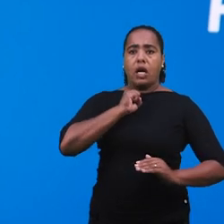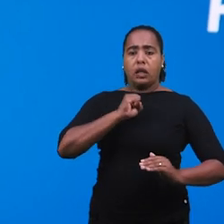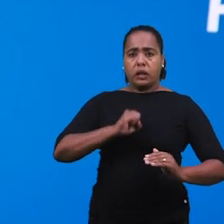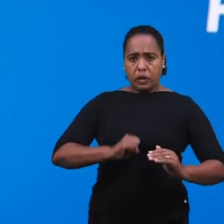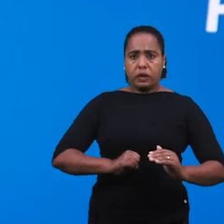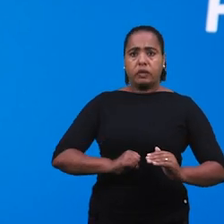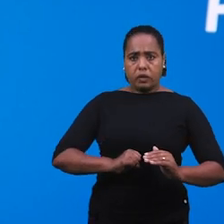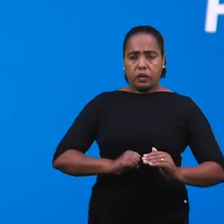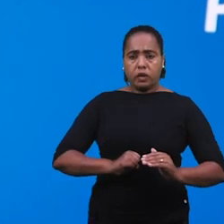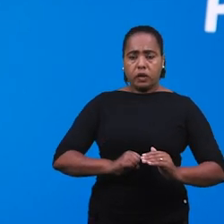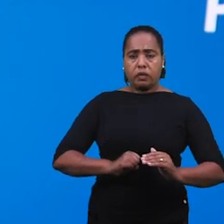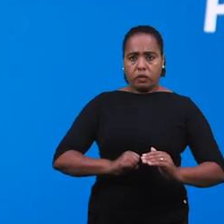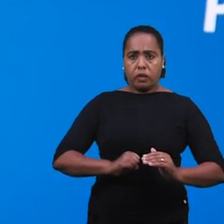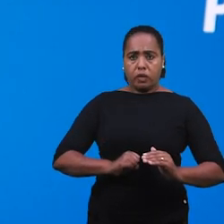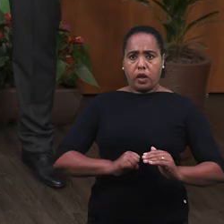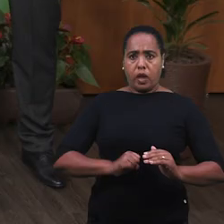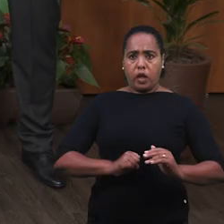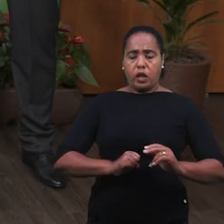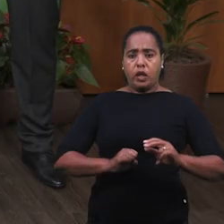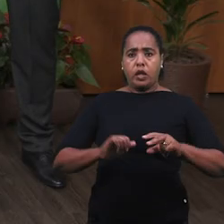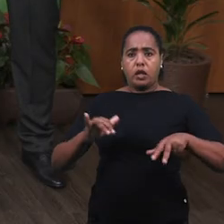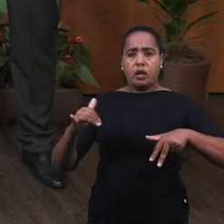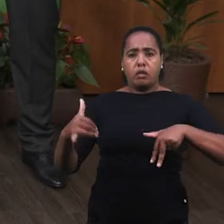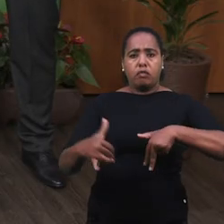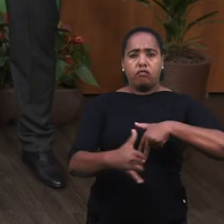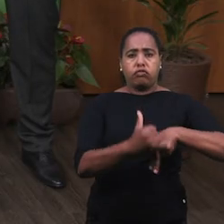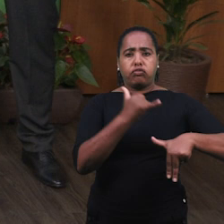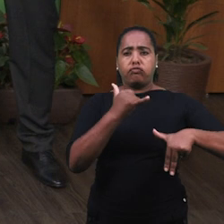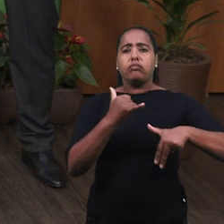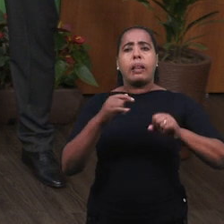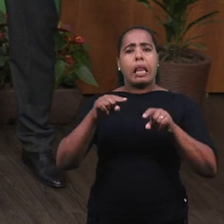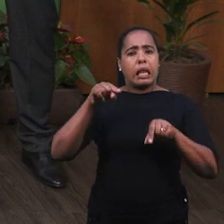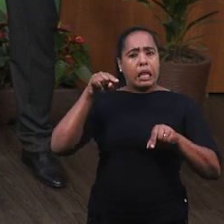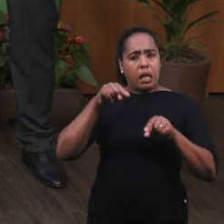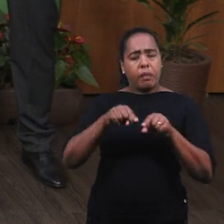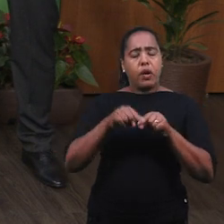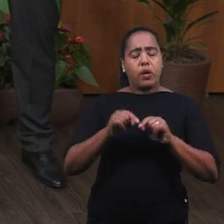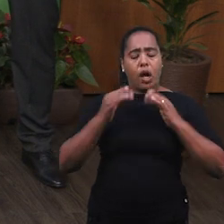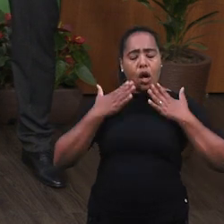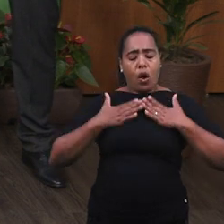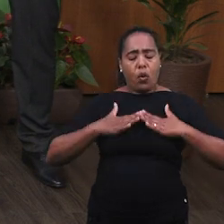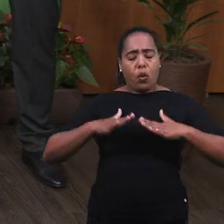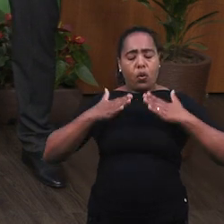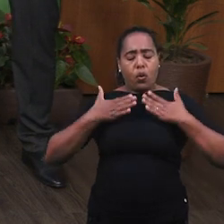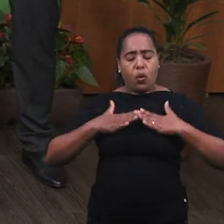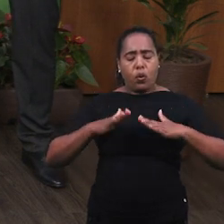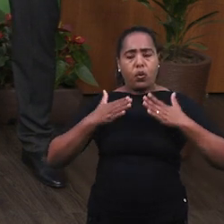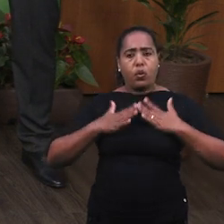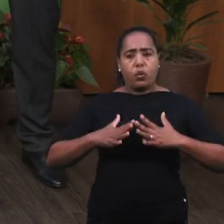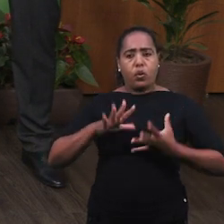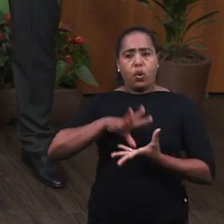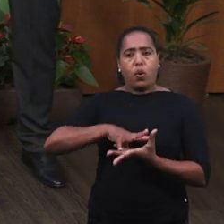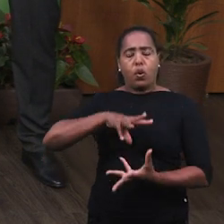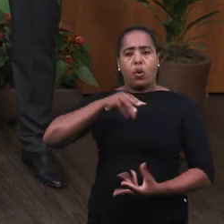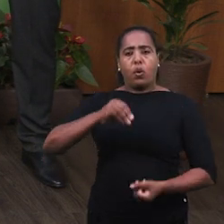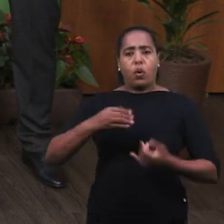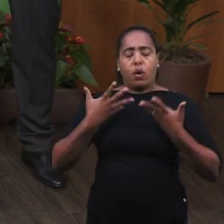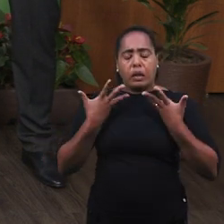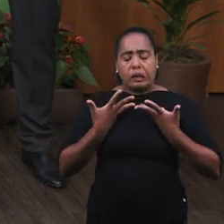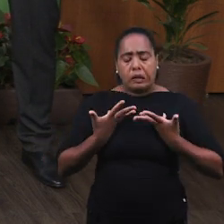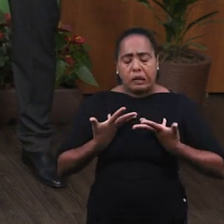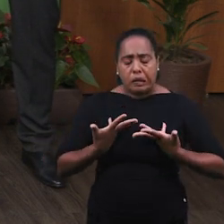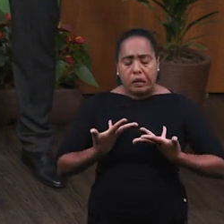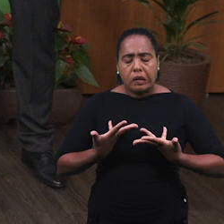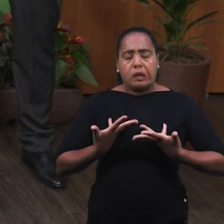sacrificateur, la victime et aussi le repos pour l'âme fatiguée